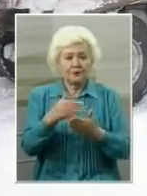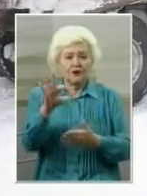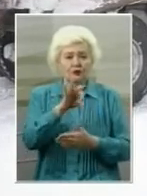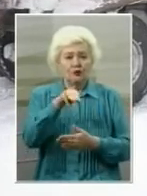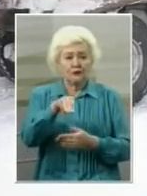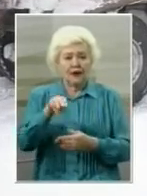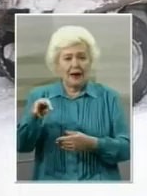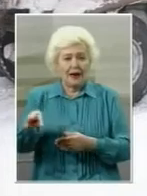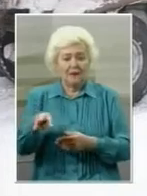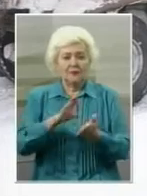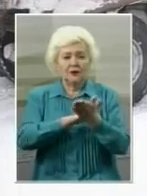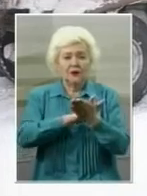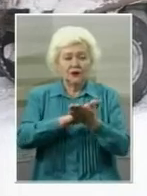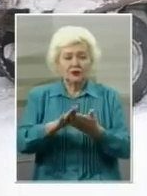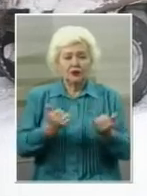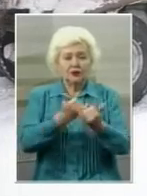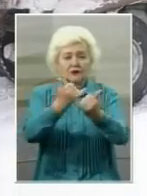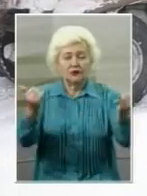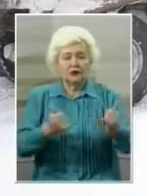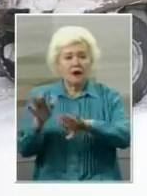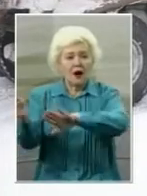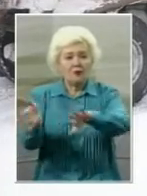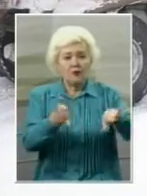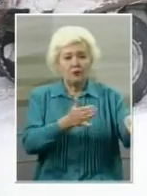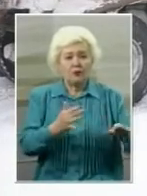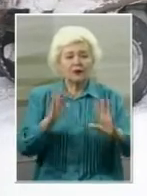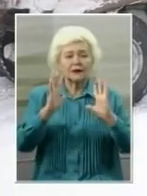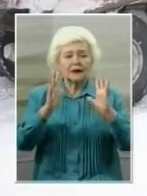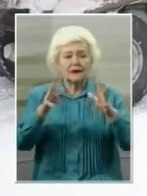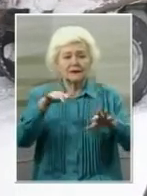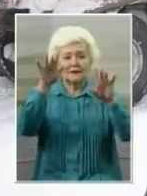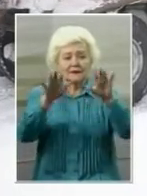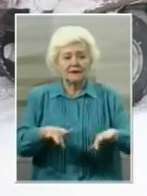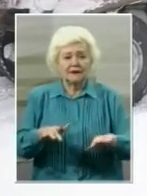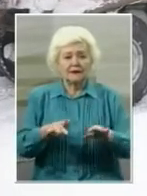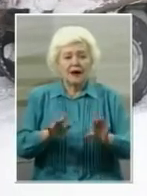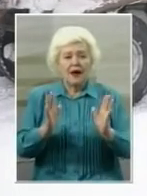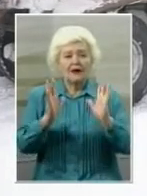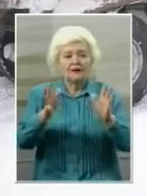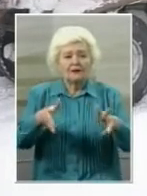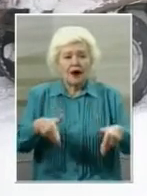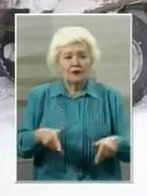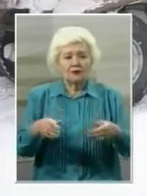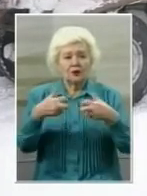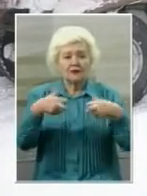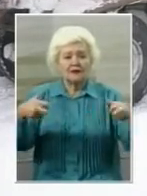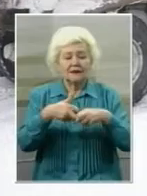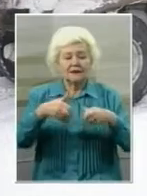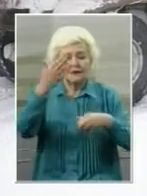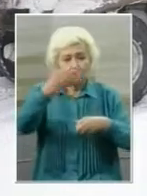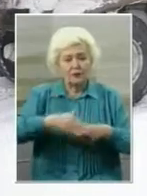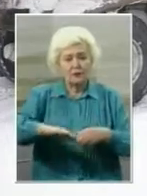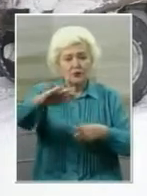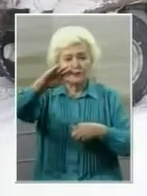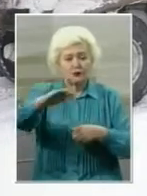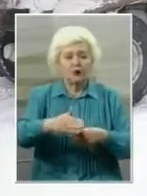ПМ-ки чисто для уборки снігу, трактор з резиновим ковшом і погрузчик,